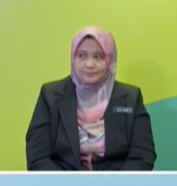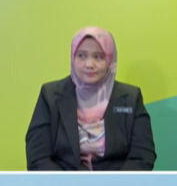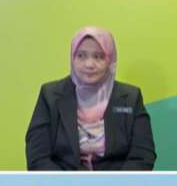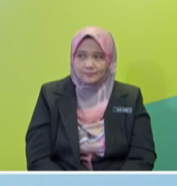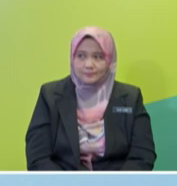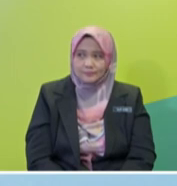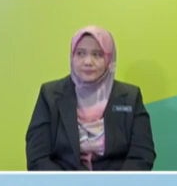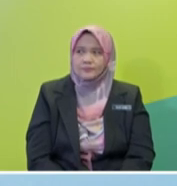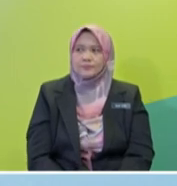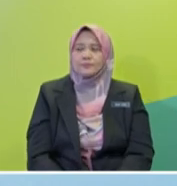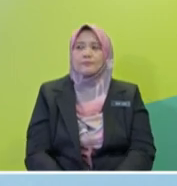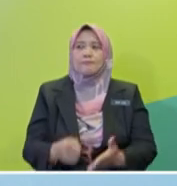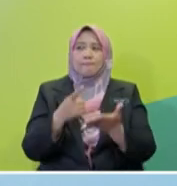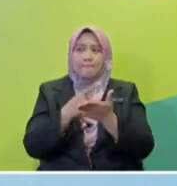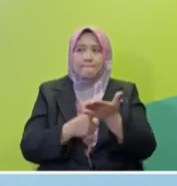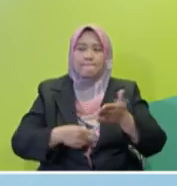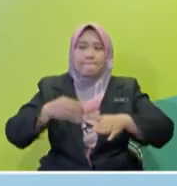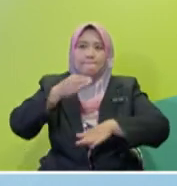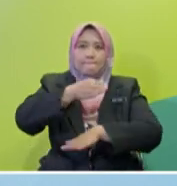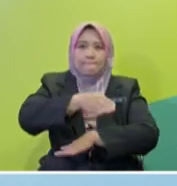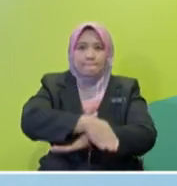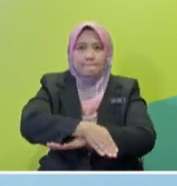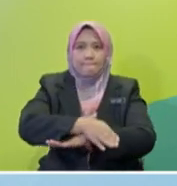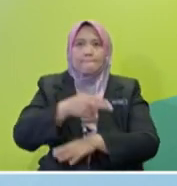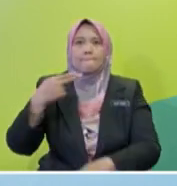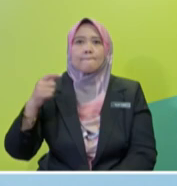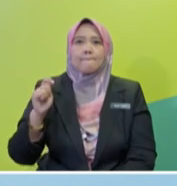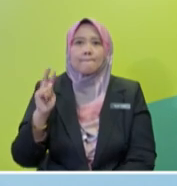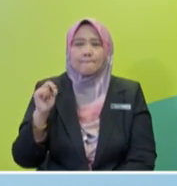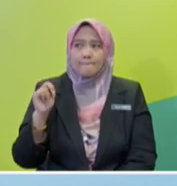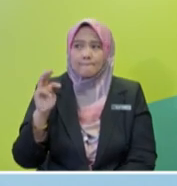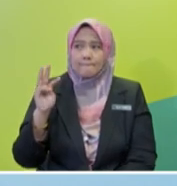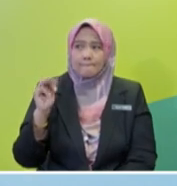teks digunakan untuk heading Apakah teks